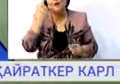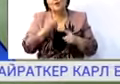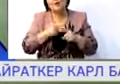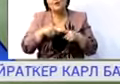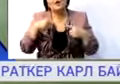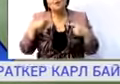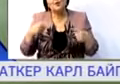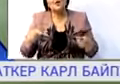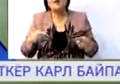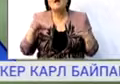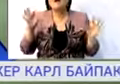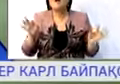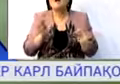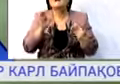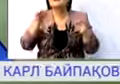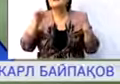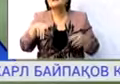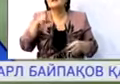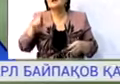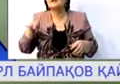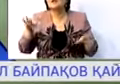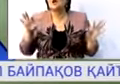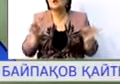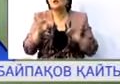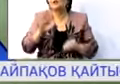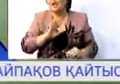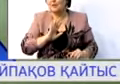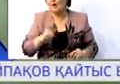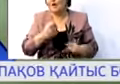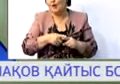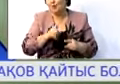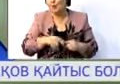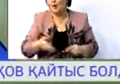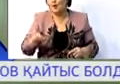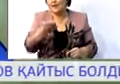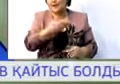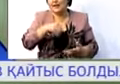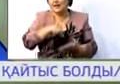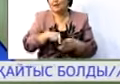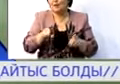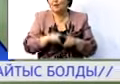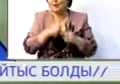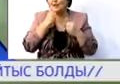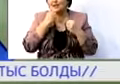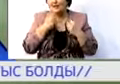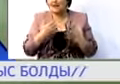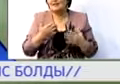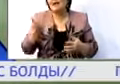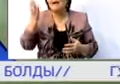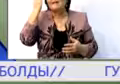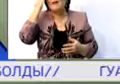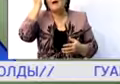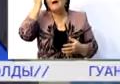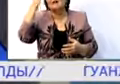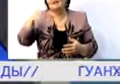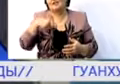бөлек оркестрді кез келген адам дирижерлай бермейді. Бұл біздің арамызда бір сондай бір жақсы дарындылығы деп